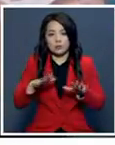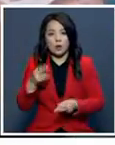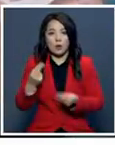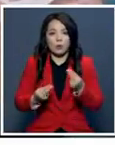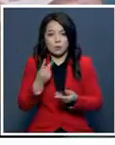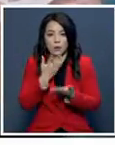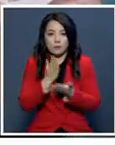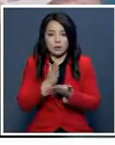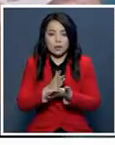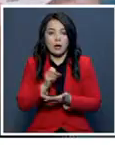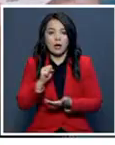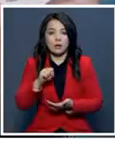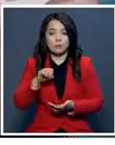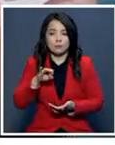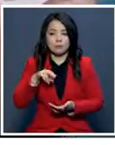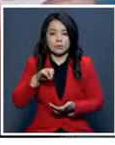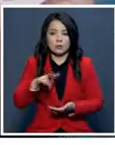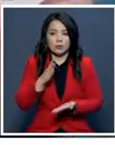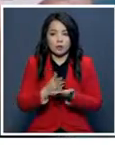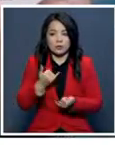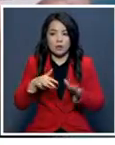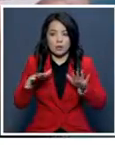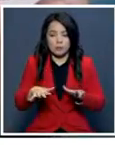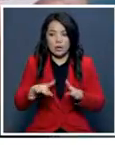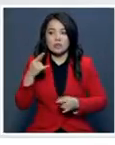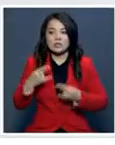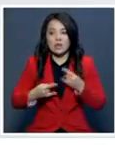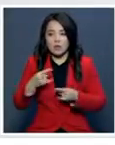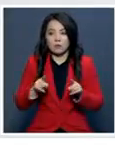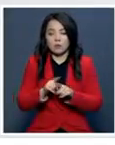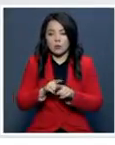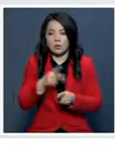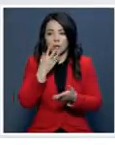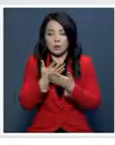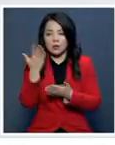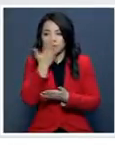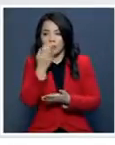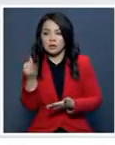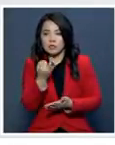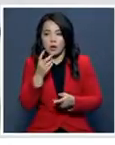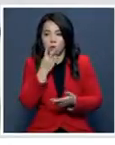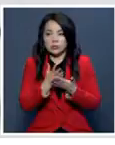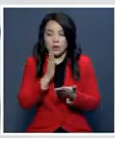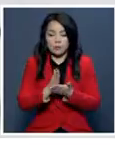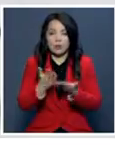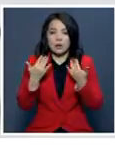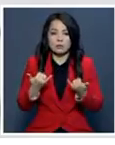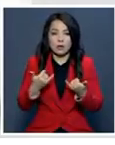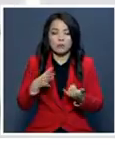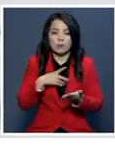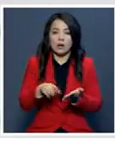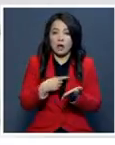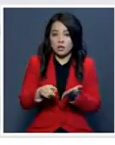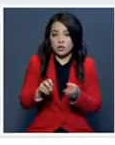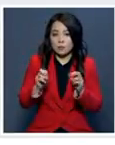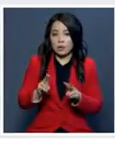бар. Apple TV Plus деп аталатын сервисте телевизиялық шоу және фильмдер көрсетіледі. Бұл қызметтер компания гаджеттермен